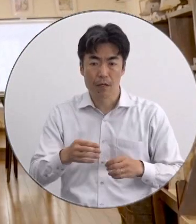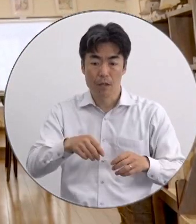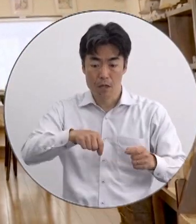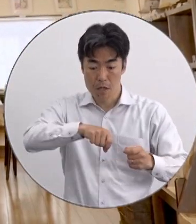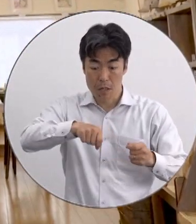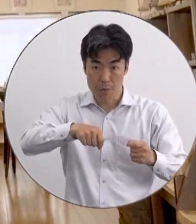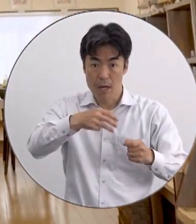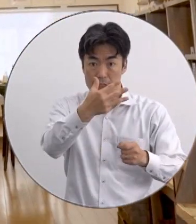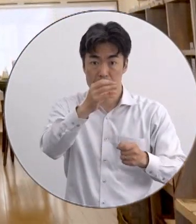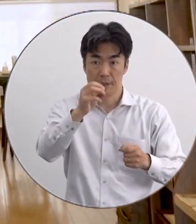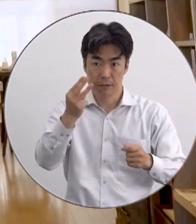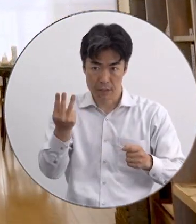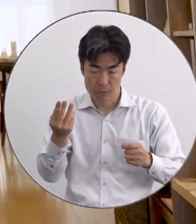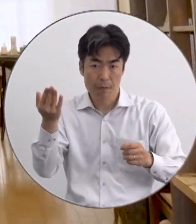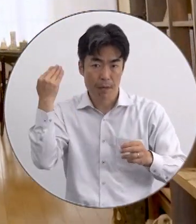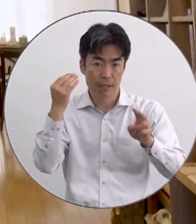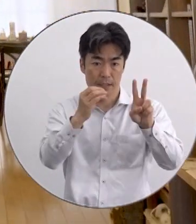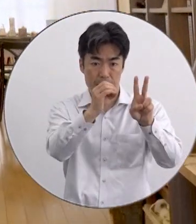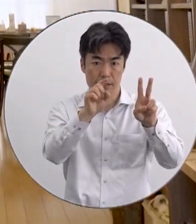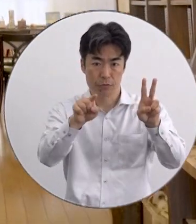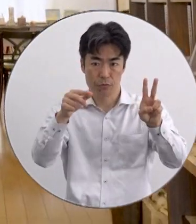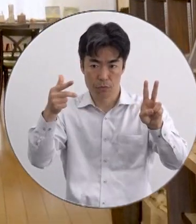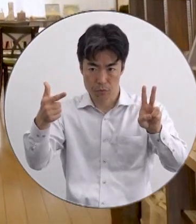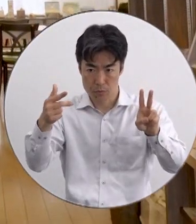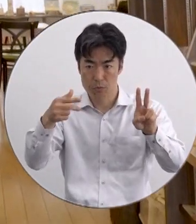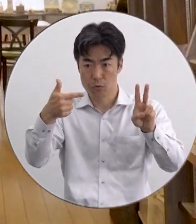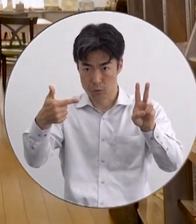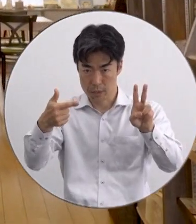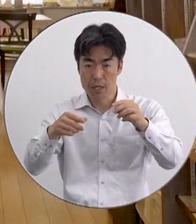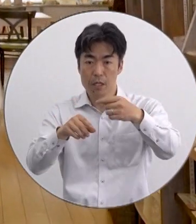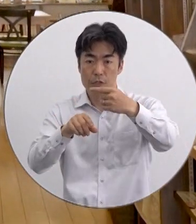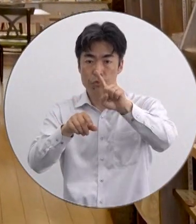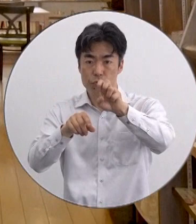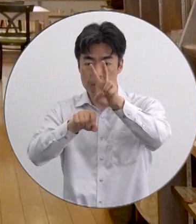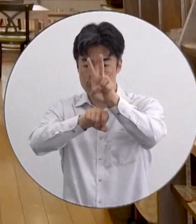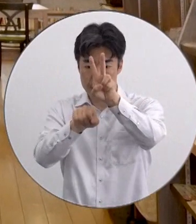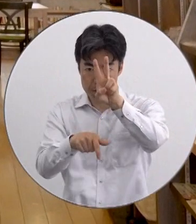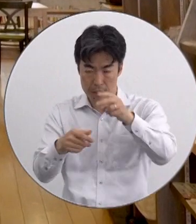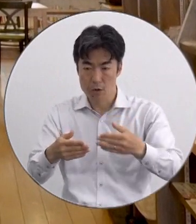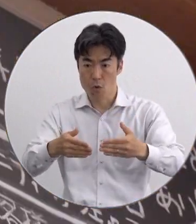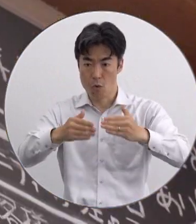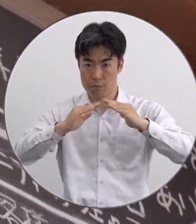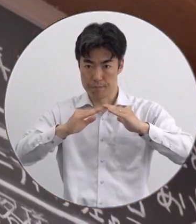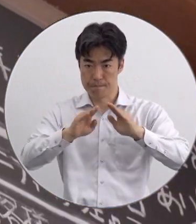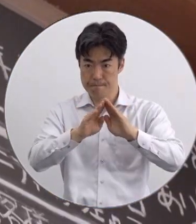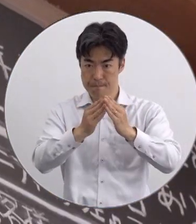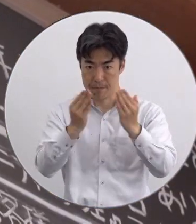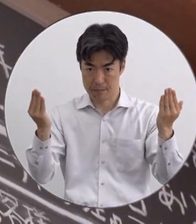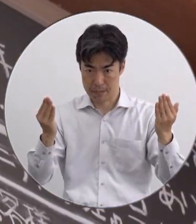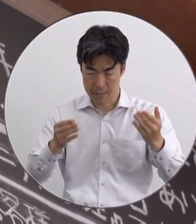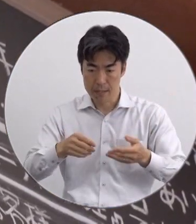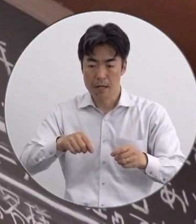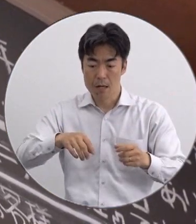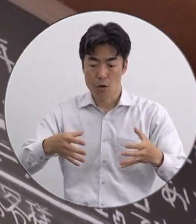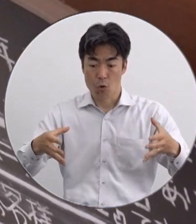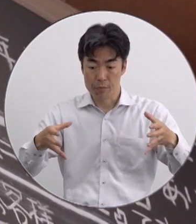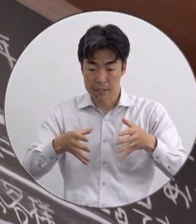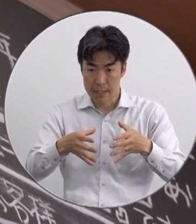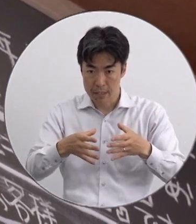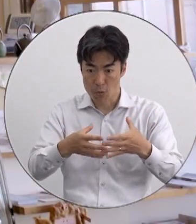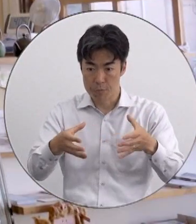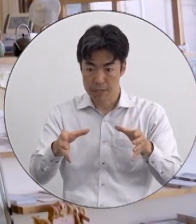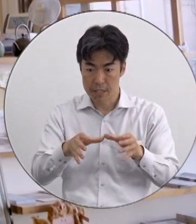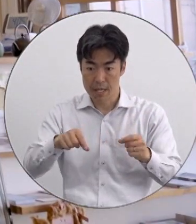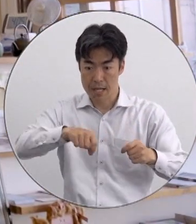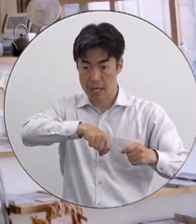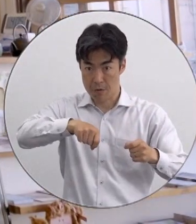カフェ803は2016年12月にオープンしたコミュニティカフェ。代表の伊橋さんが越谷